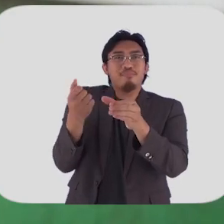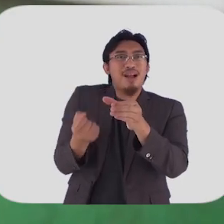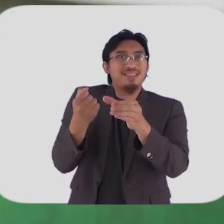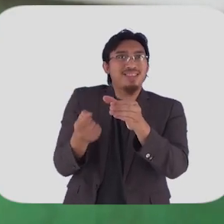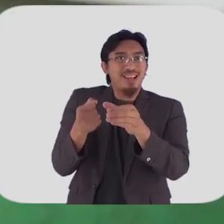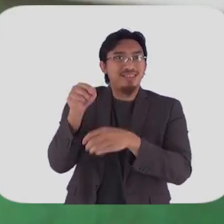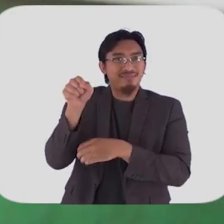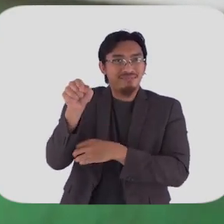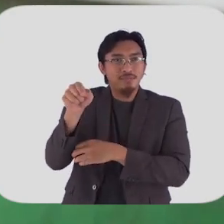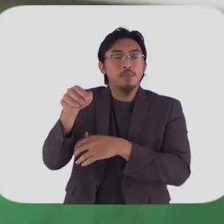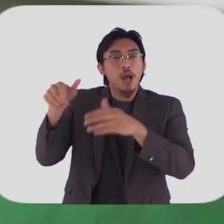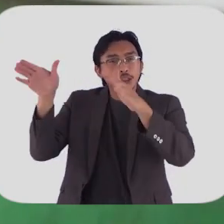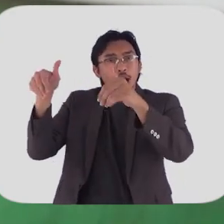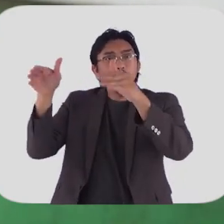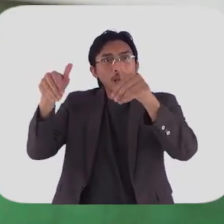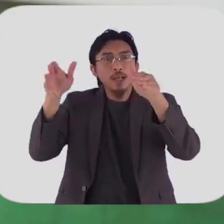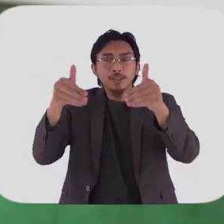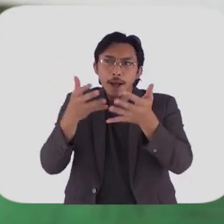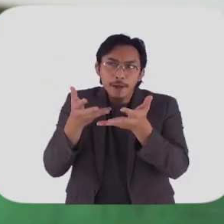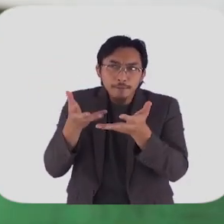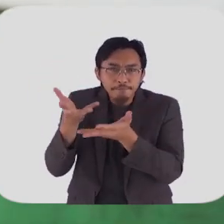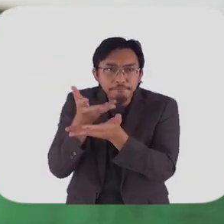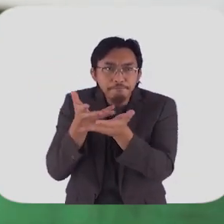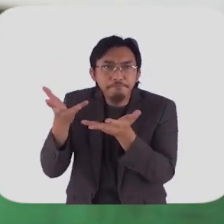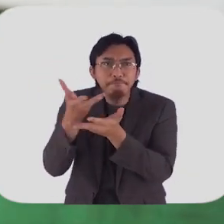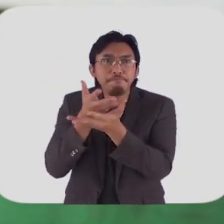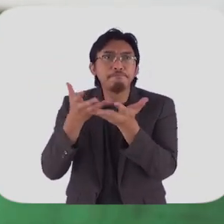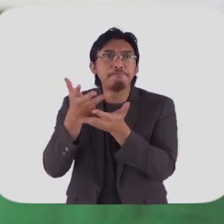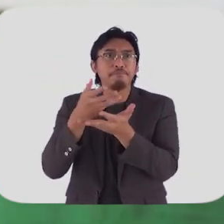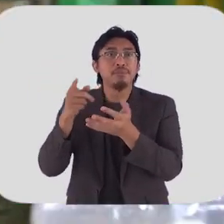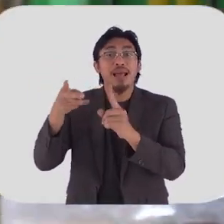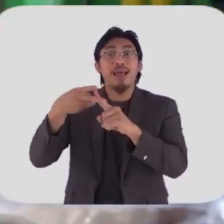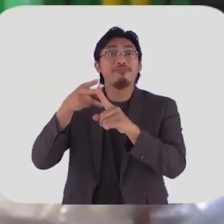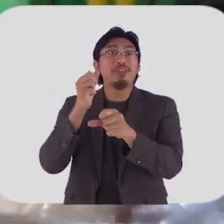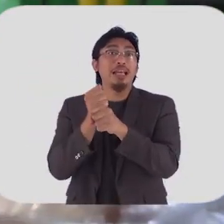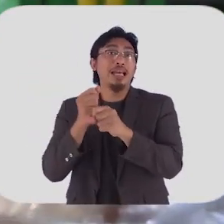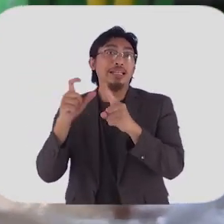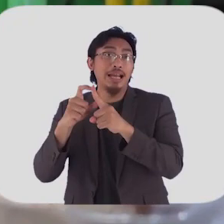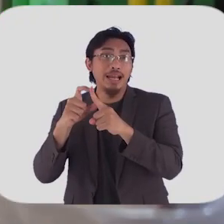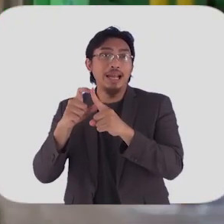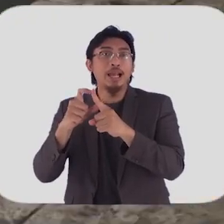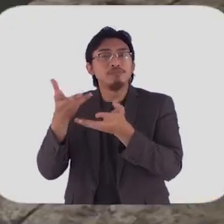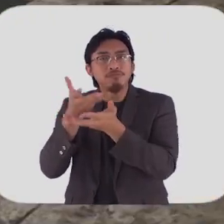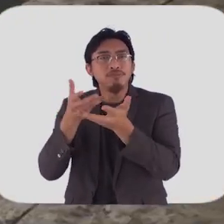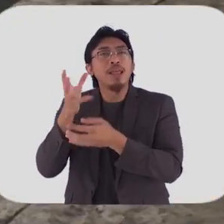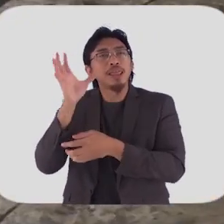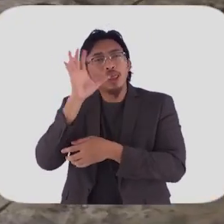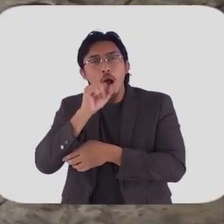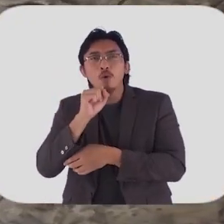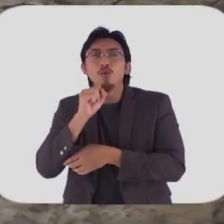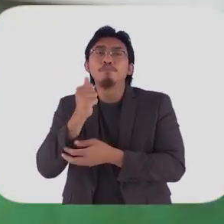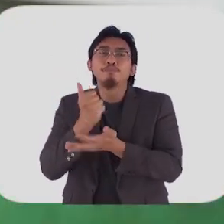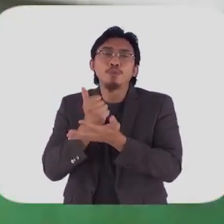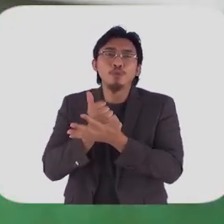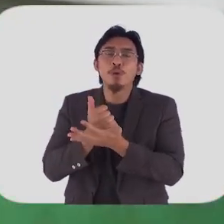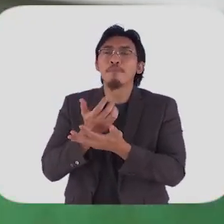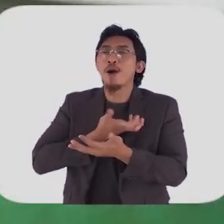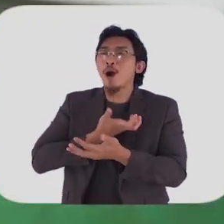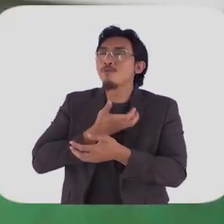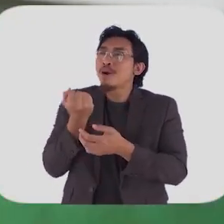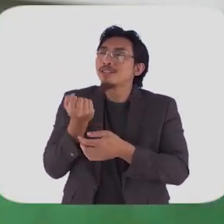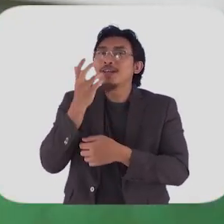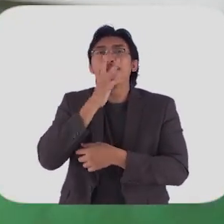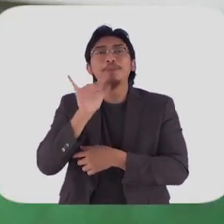itu. Lalu kita ajak berunding, kita ajak FGD untuk mengetahui mereka tuh sebetulnya pengen pasar yang seperti